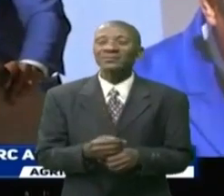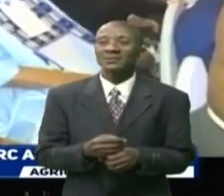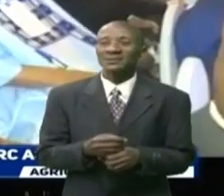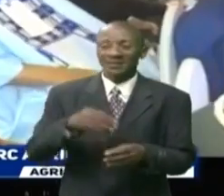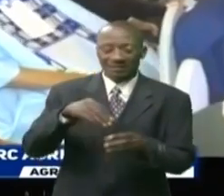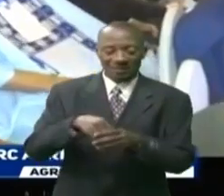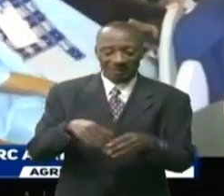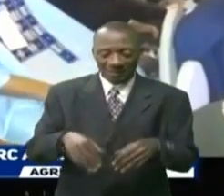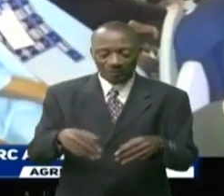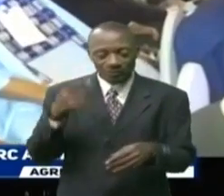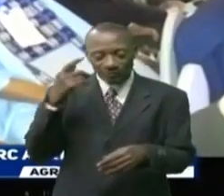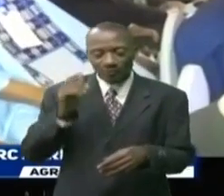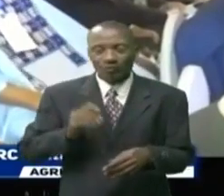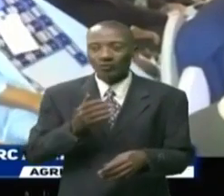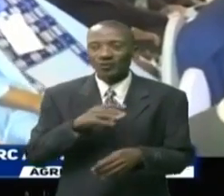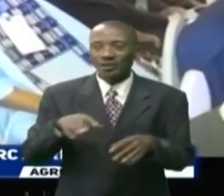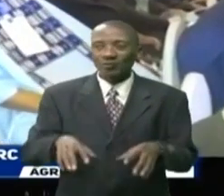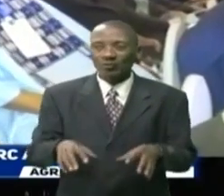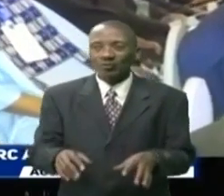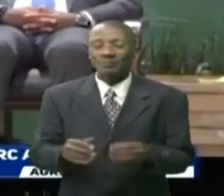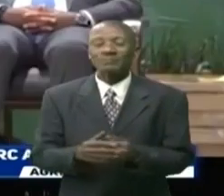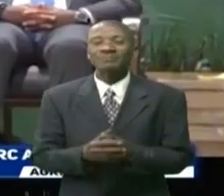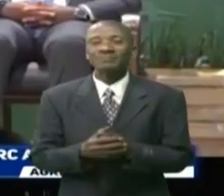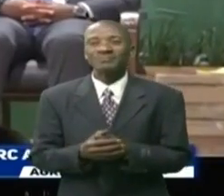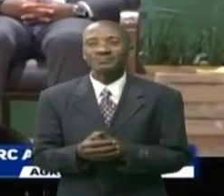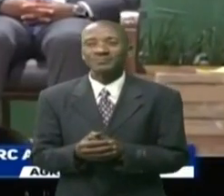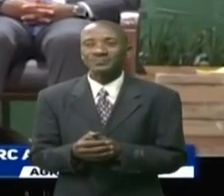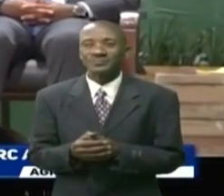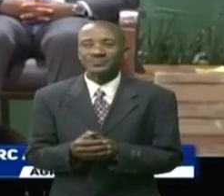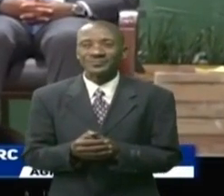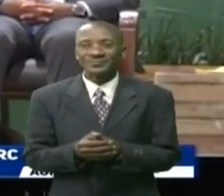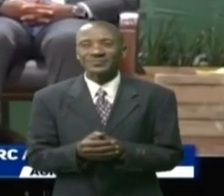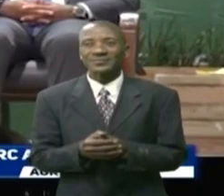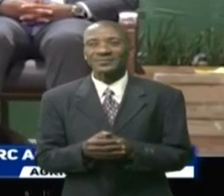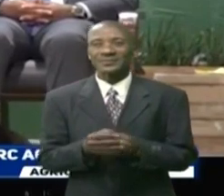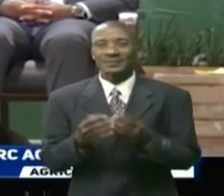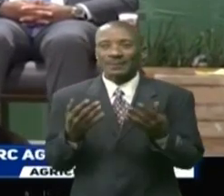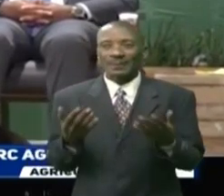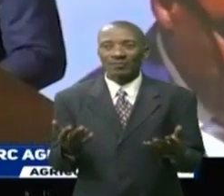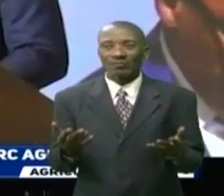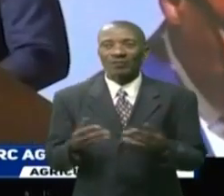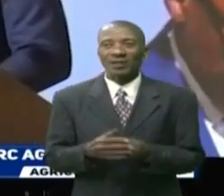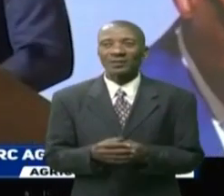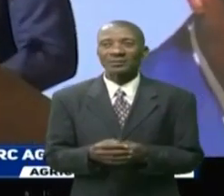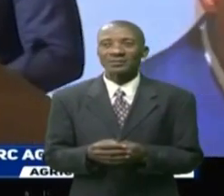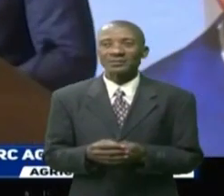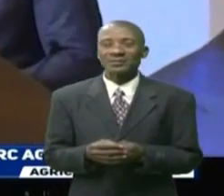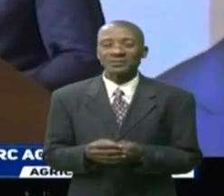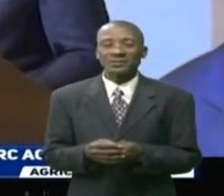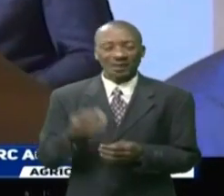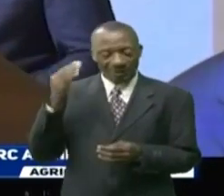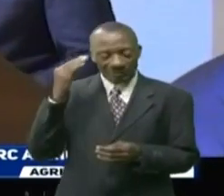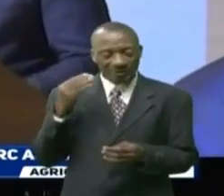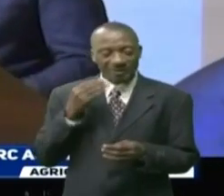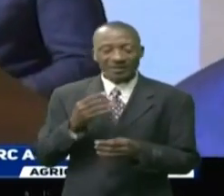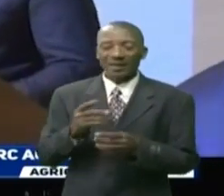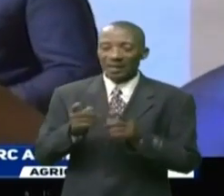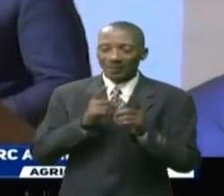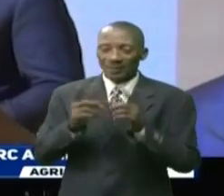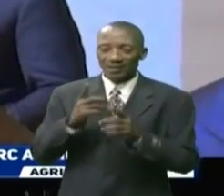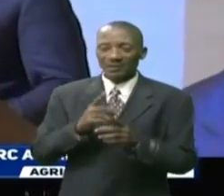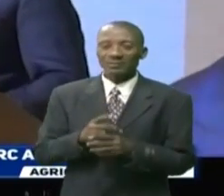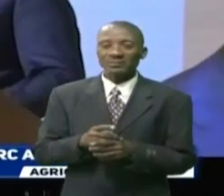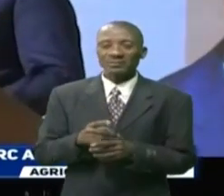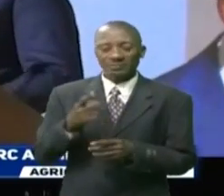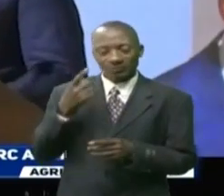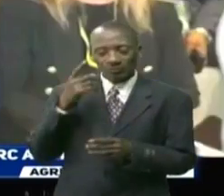pays. Reconnaissant son impérieuse nécessité, le ministre Nicolas Cazette des Finances a insisté sur le